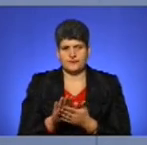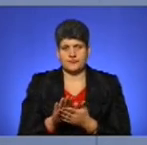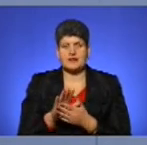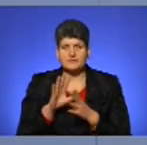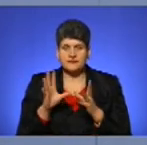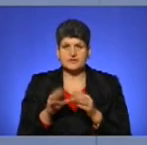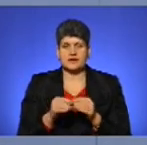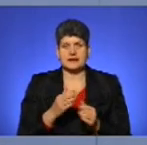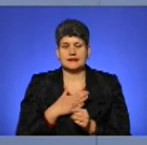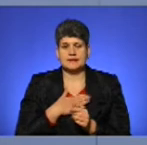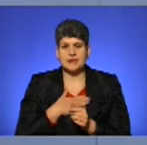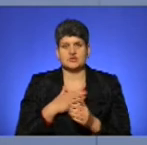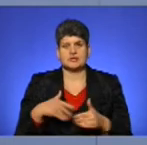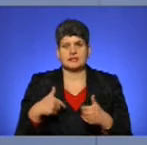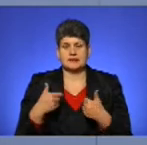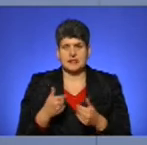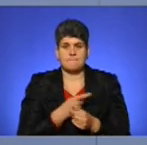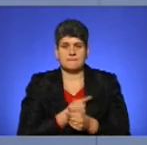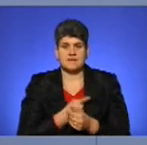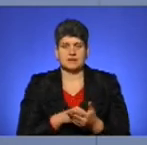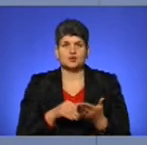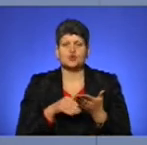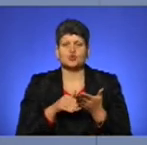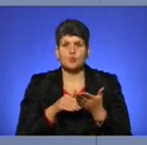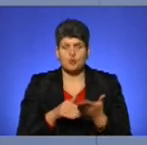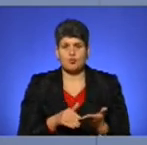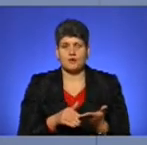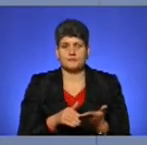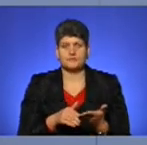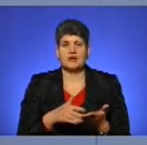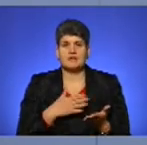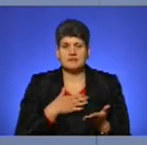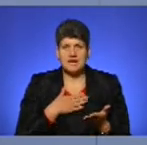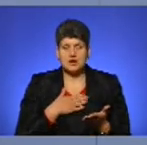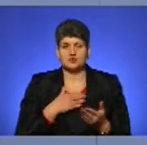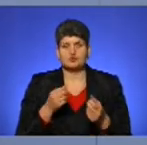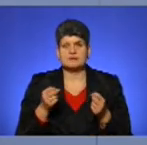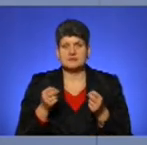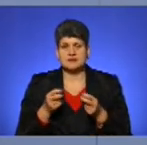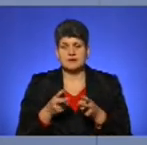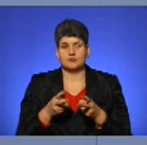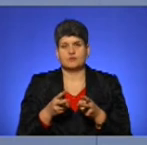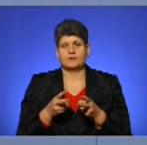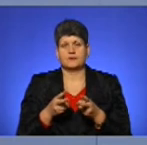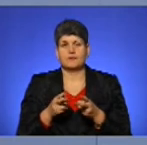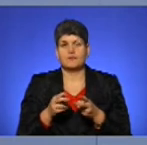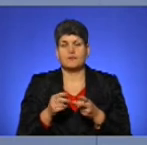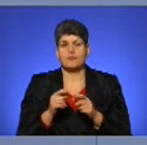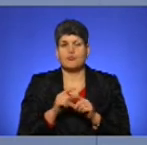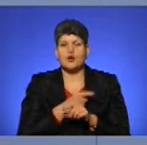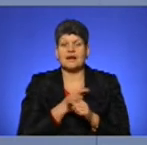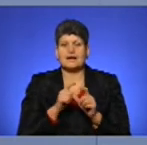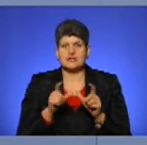наші надання медичної допомоги в нашому спеціалізованому амбулаторно-поліклінічному